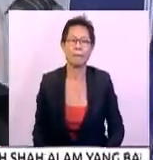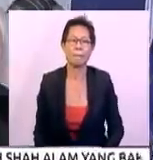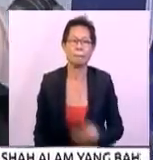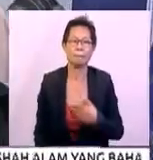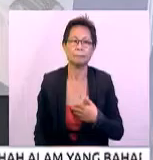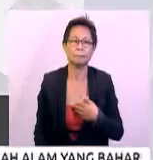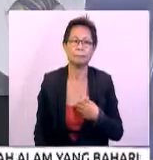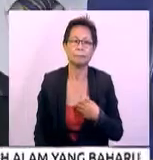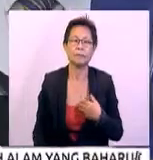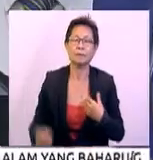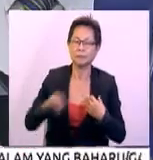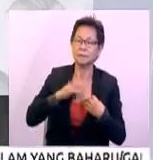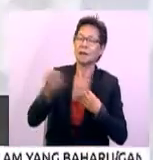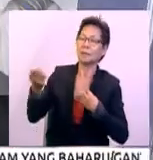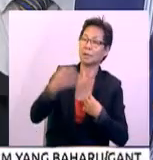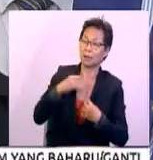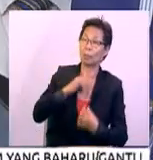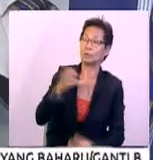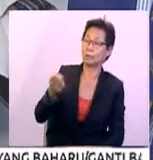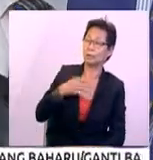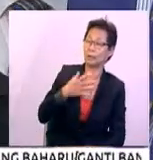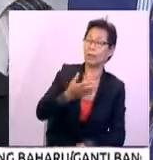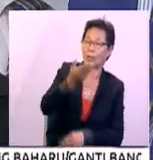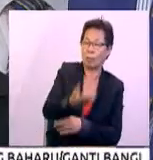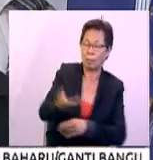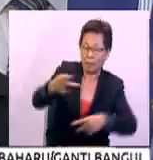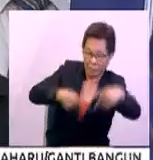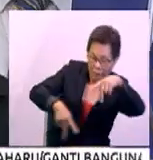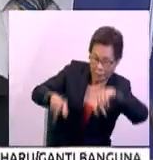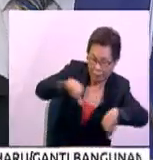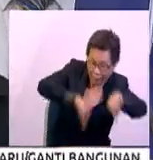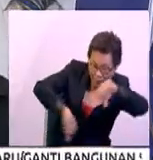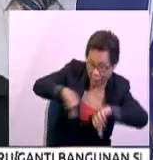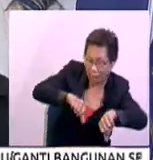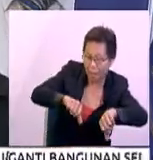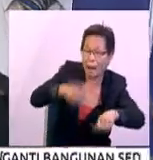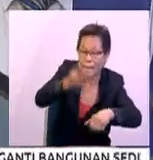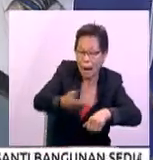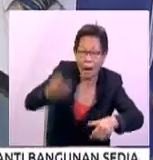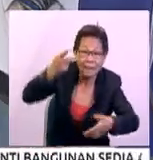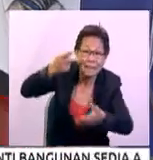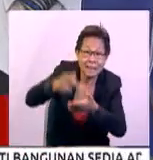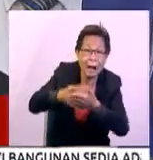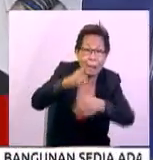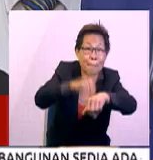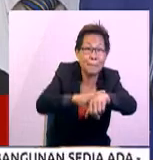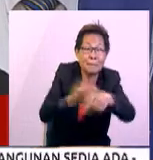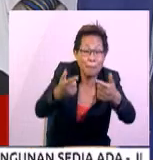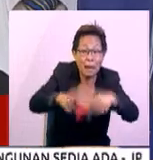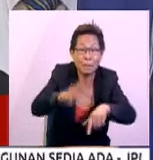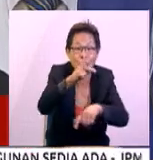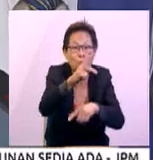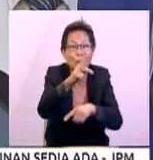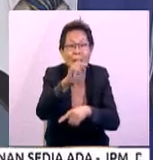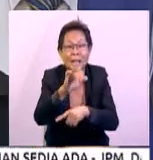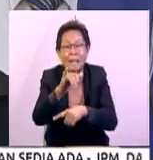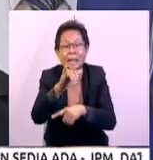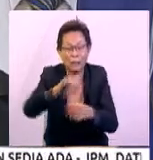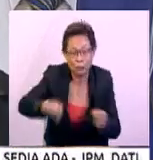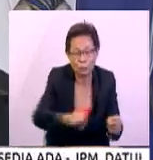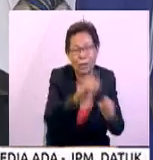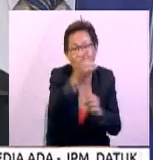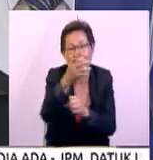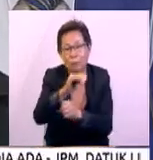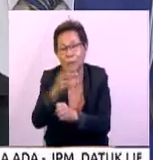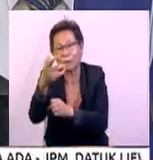Saya dipahamkan chemical tu bahan yang kita telah dapat kenal pasti ketika kes Kim Kim dan telah diberikan